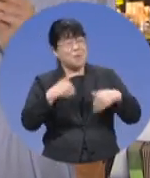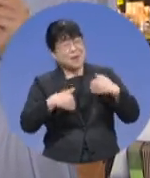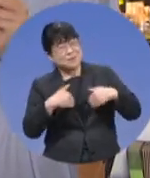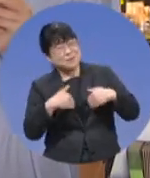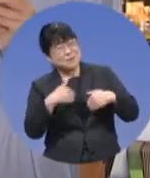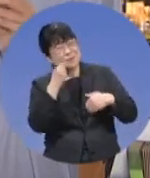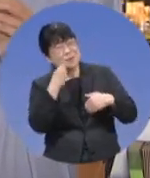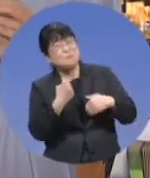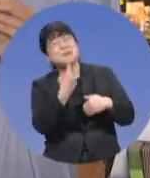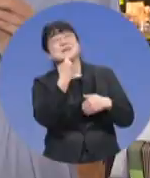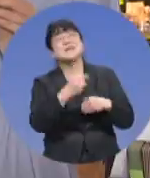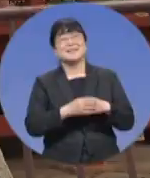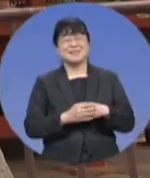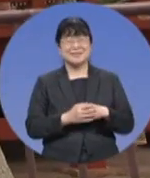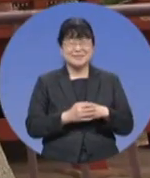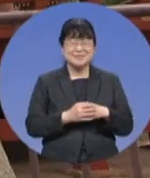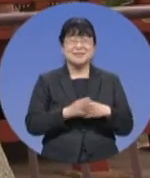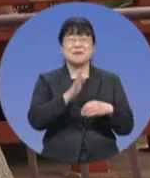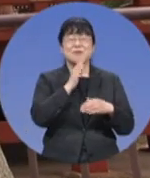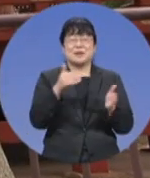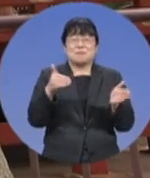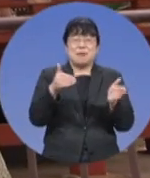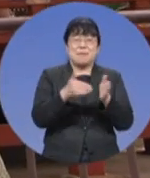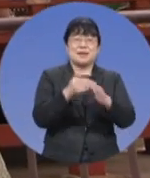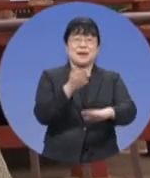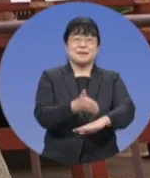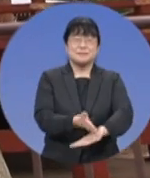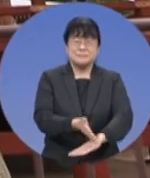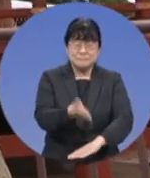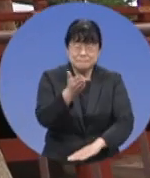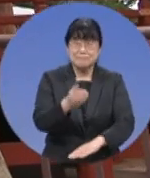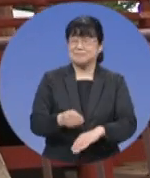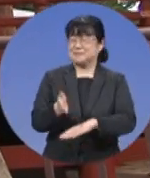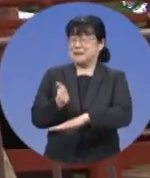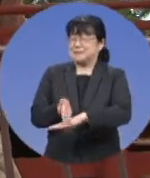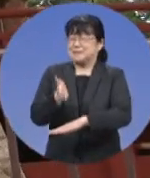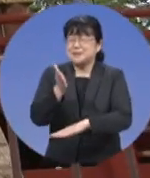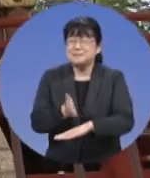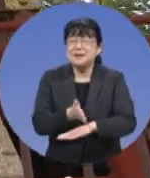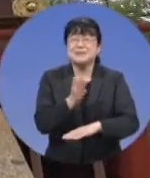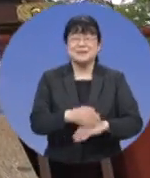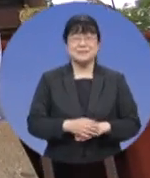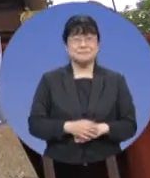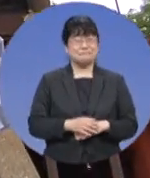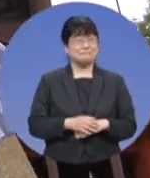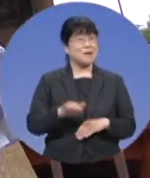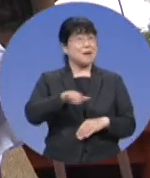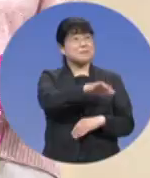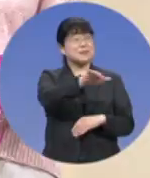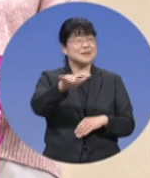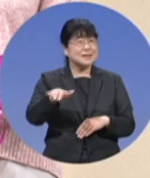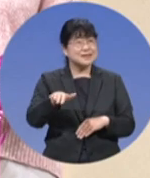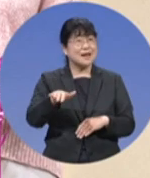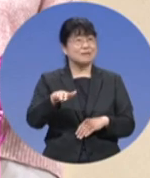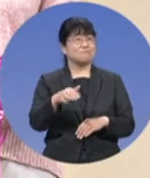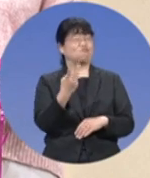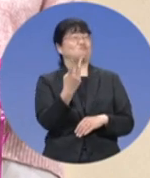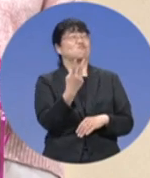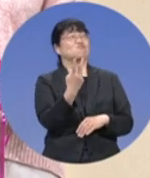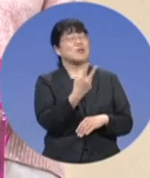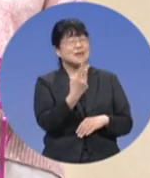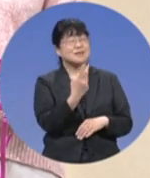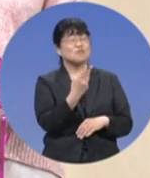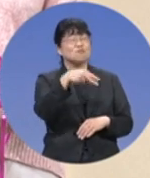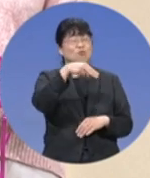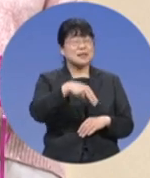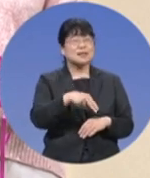ましかったです。本当に今までありがとうございました。 ありがとうございまし ました。 そしてどうぞ皆さん、春本ゆなちゃん、